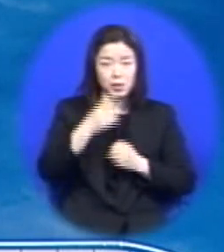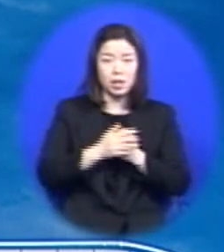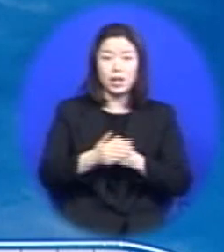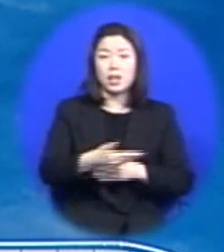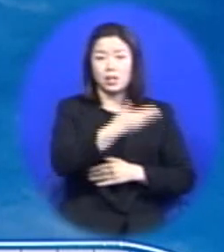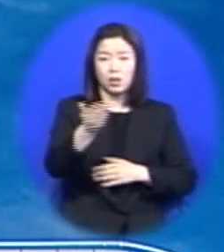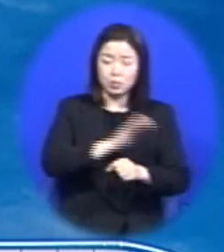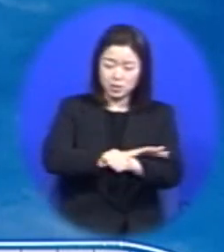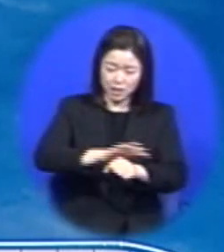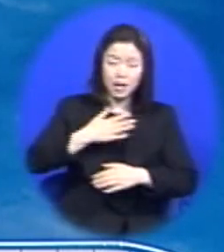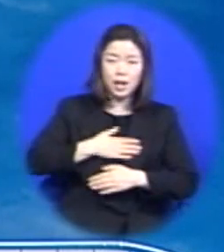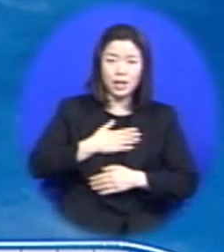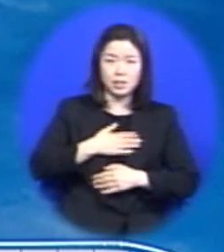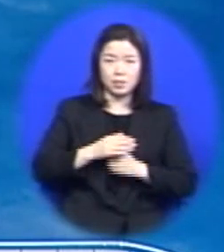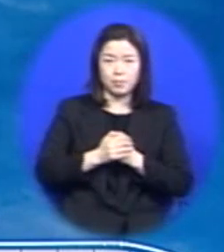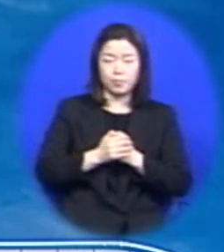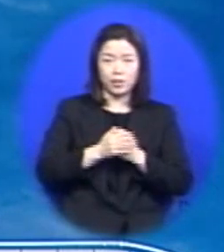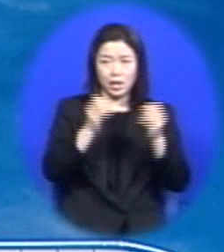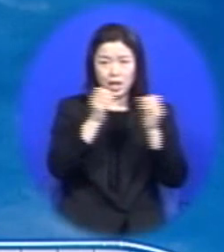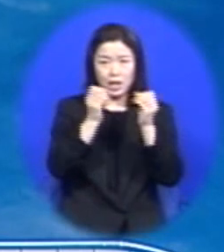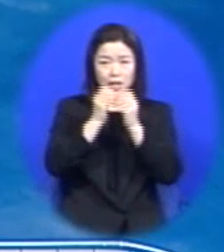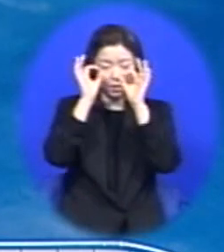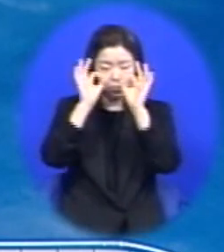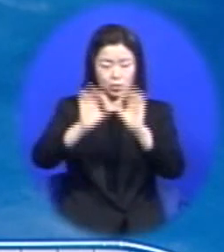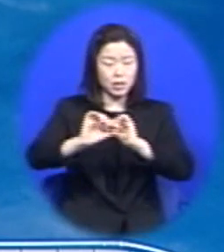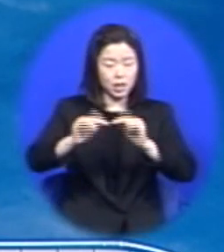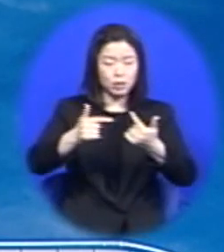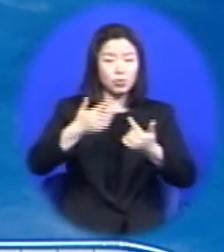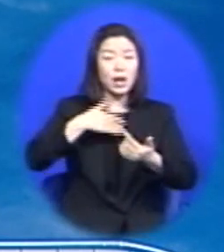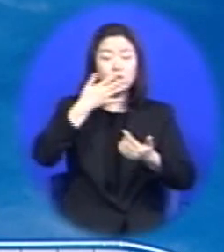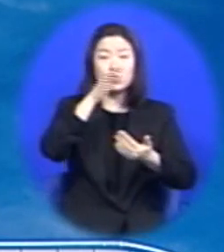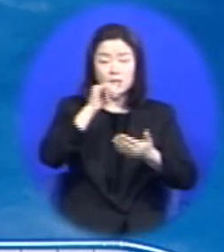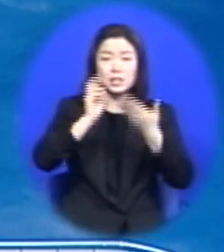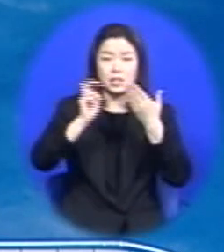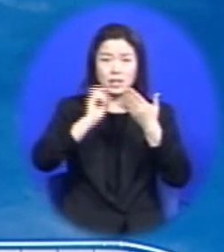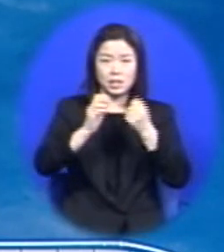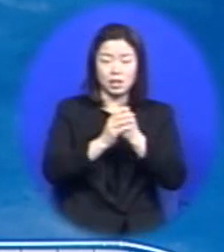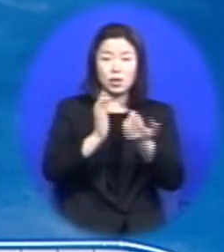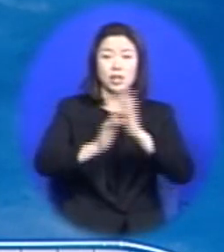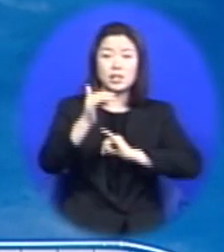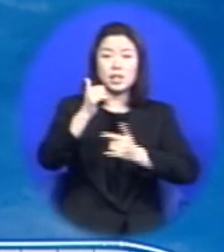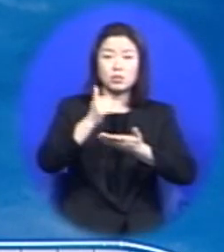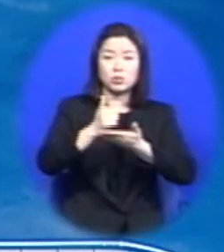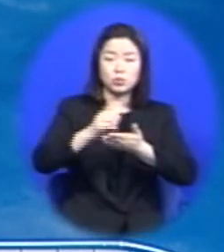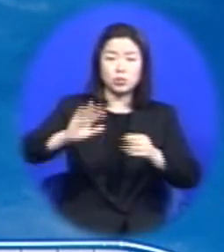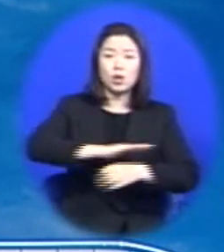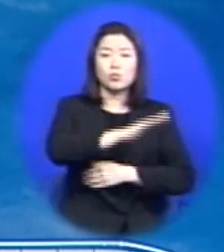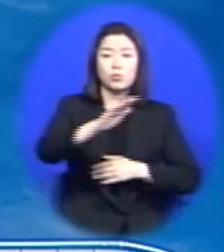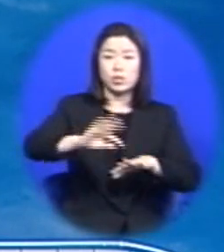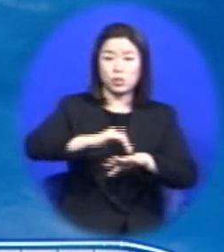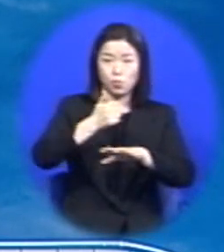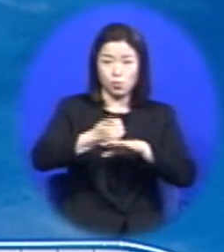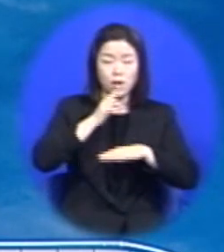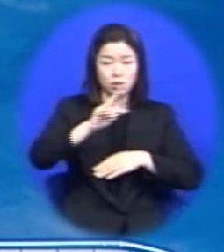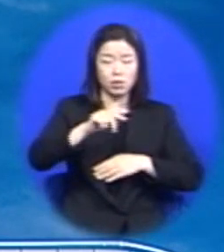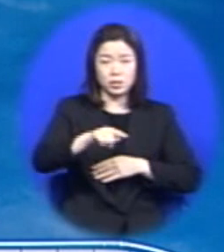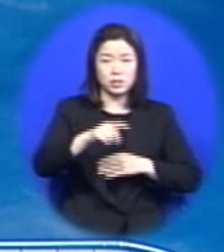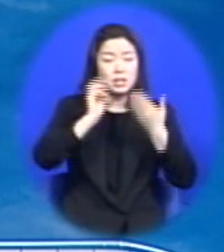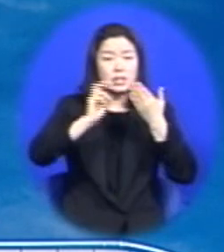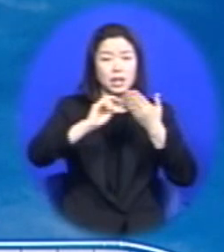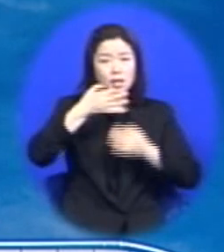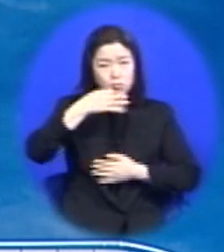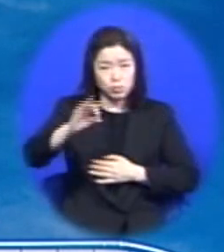잘 아는 것, 뭐 가사를 꼭 보지 않아도 알 수 있는 찬양, 예수 우리 왕이여, 그 찬양을 불러보고